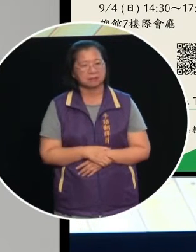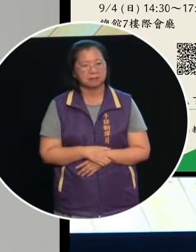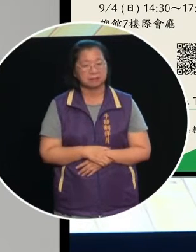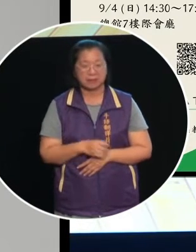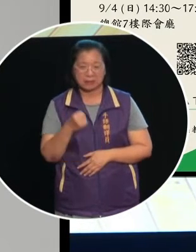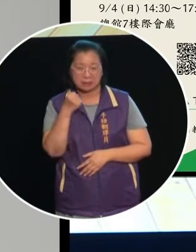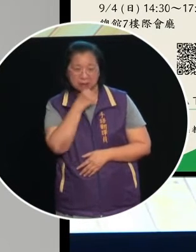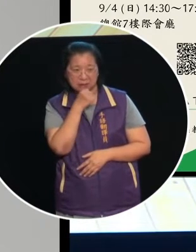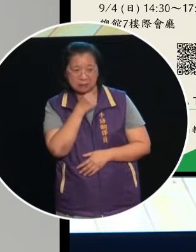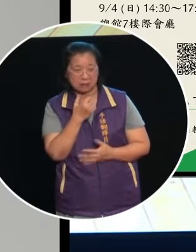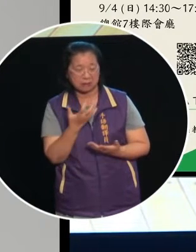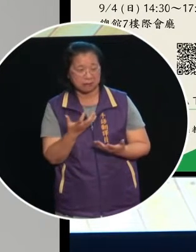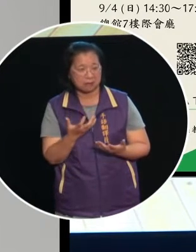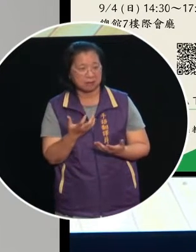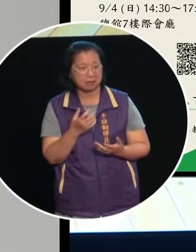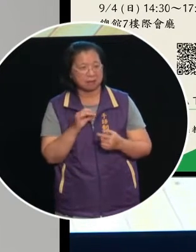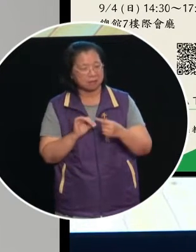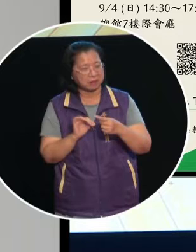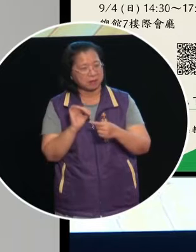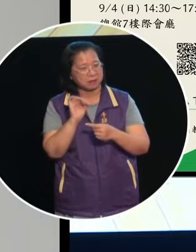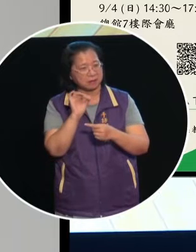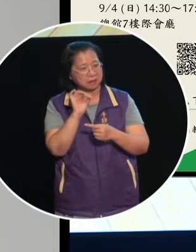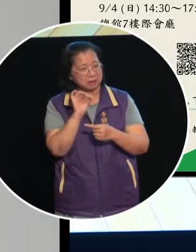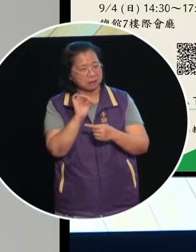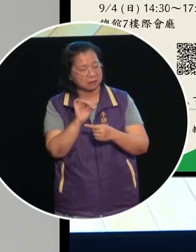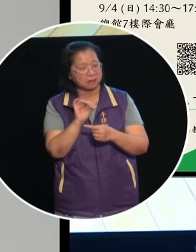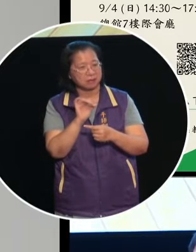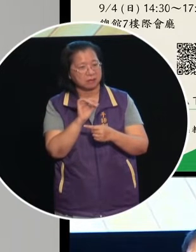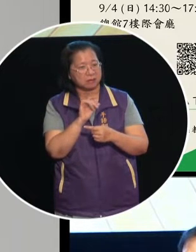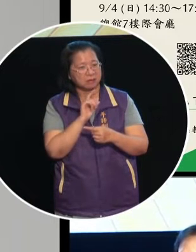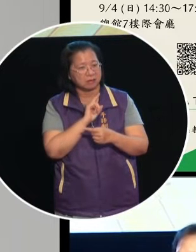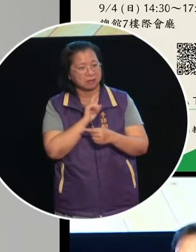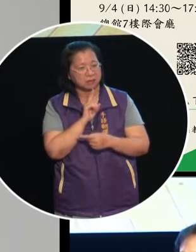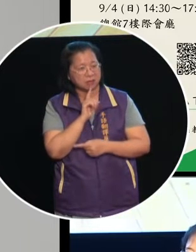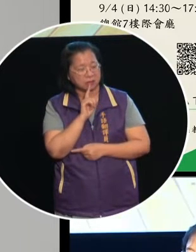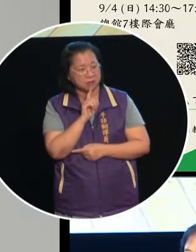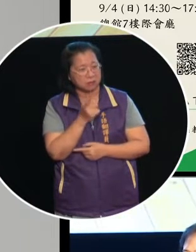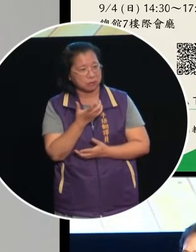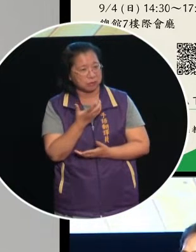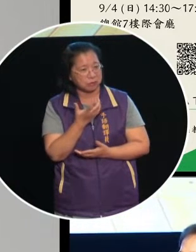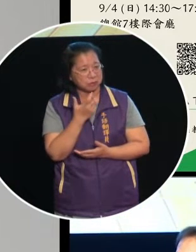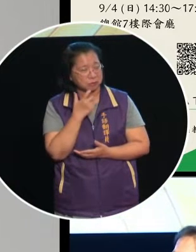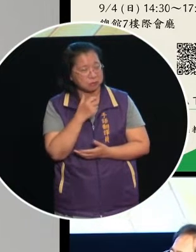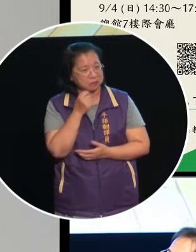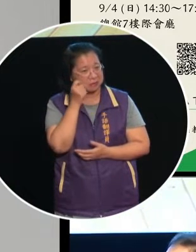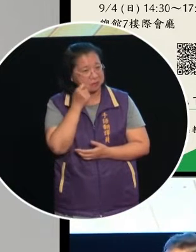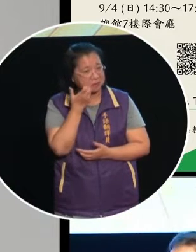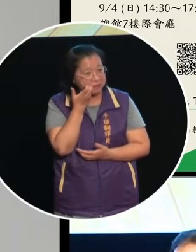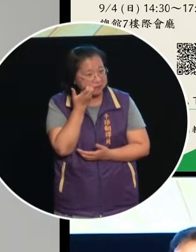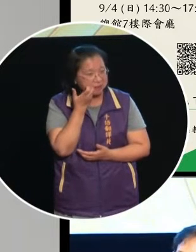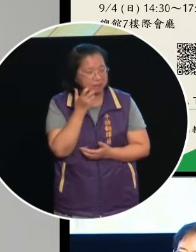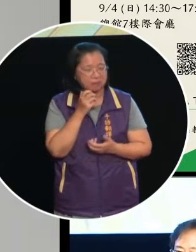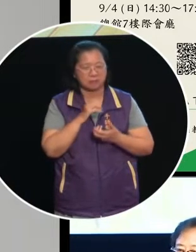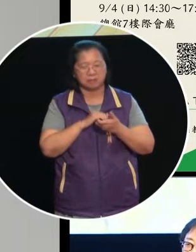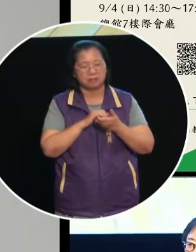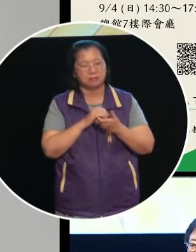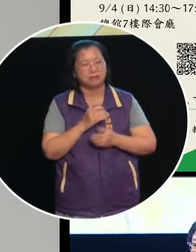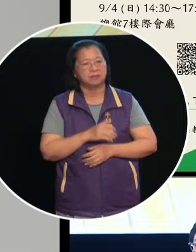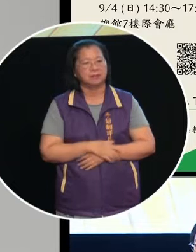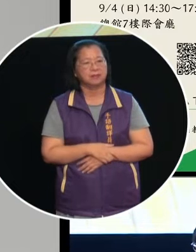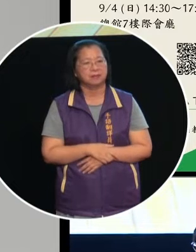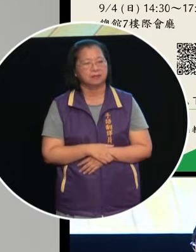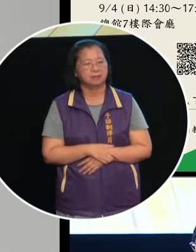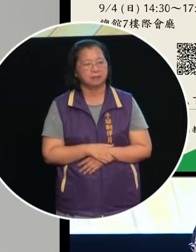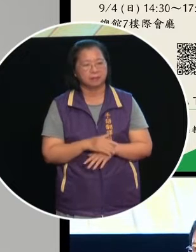台湾做民调100%的人会说喜欢李登辉先生吗？不会吧，肯定是30%到40%说不喜